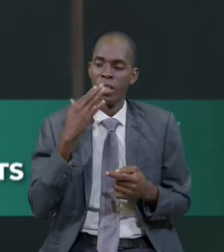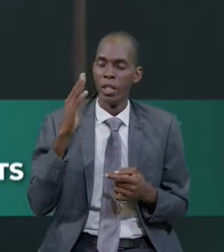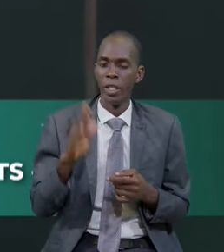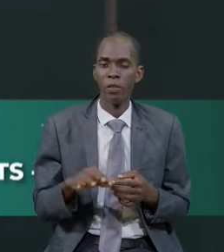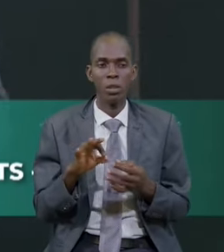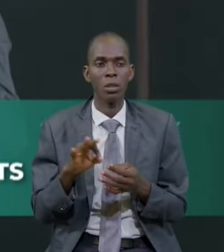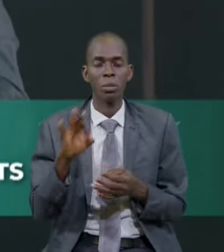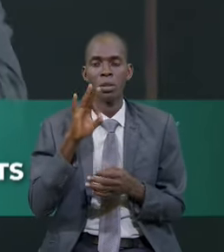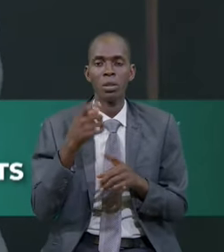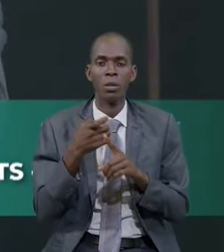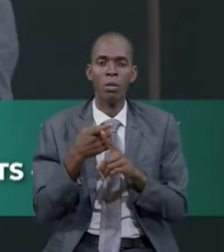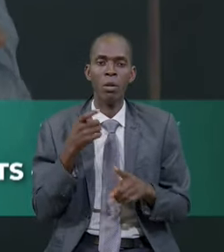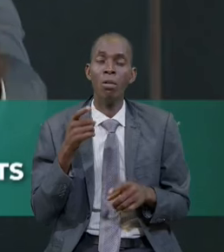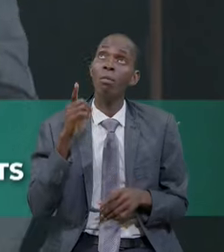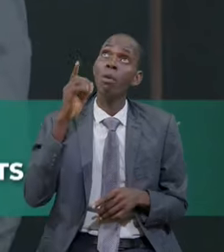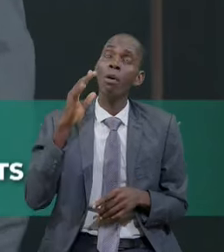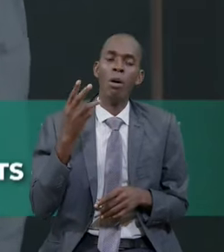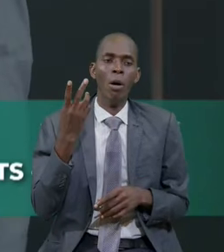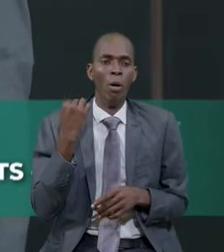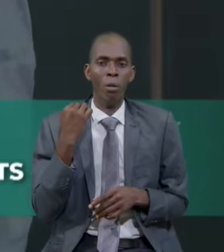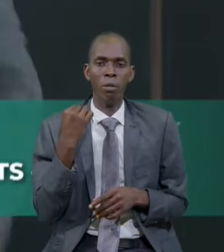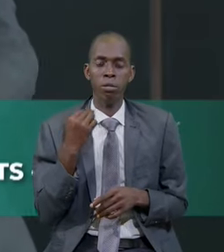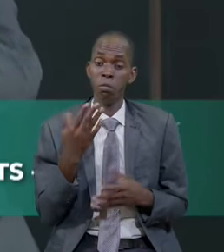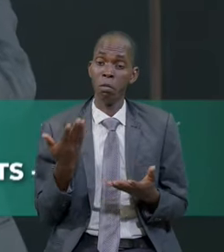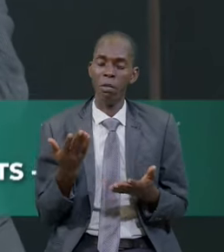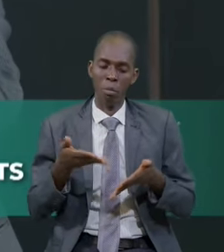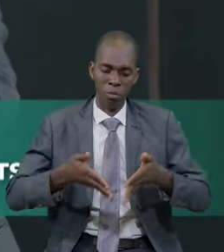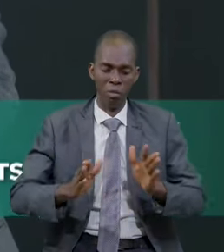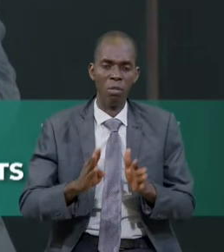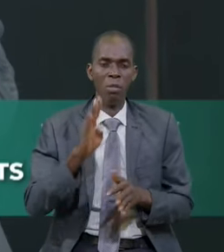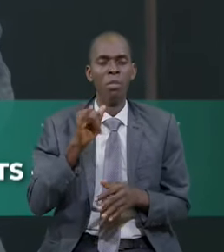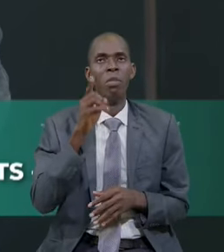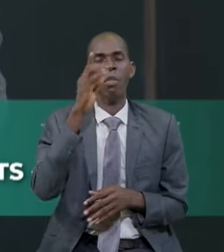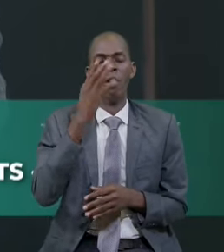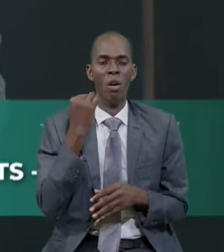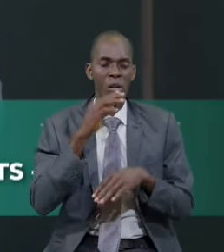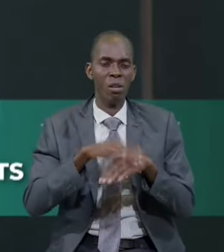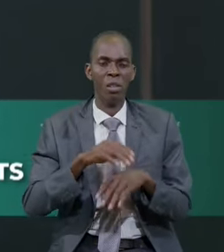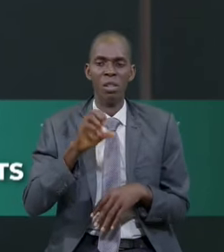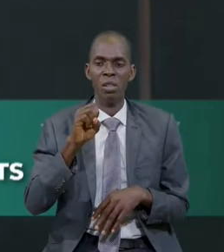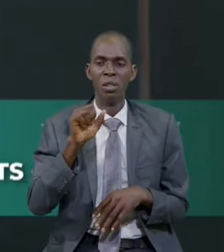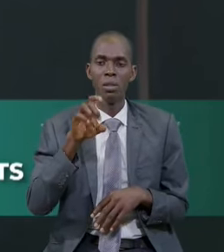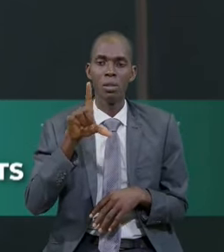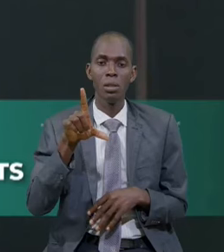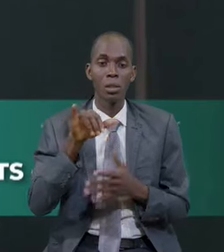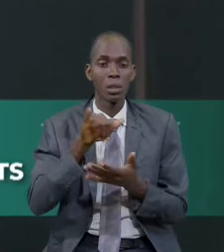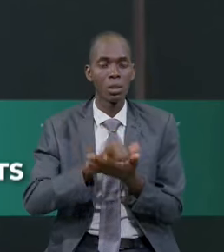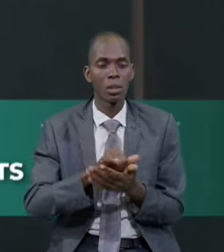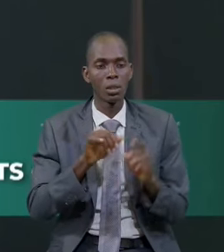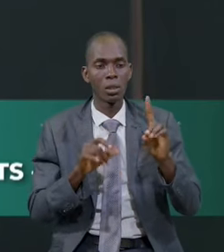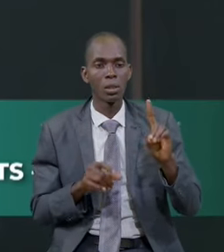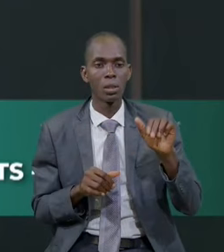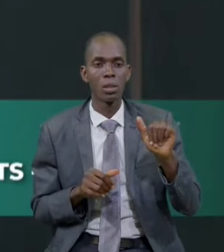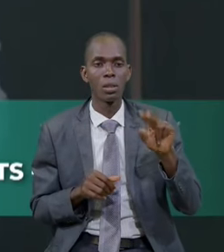Non, le mauvais esprit permis par Dieu était sur Saül, David, 1